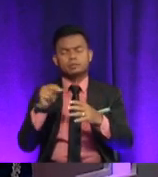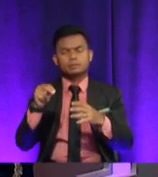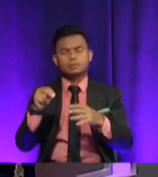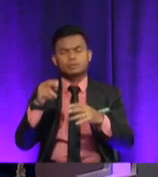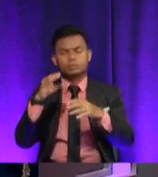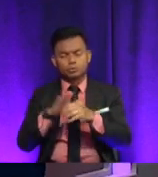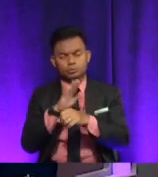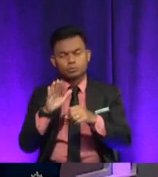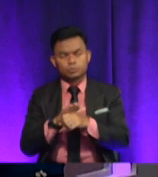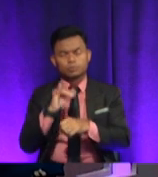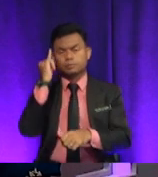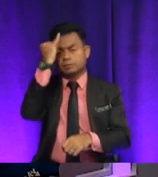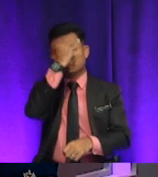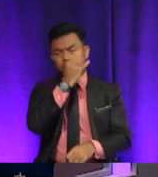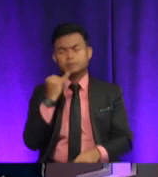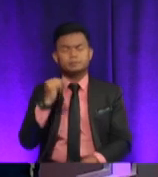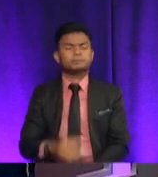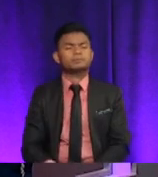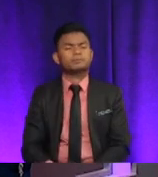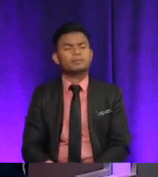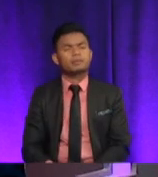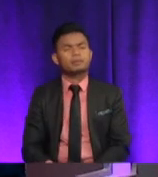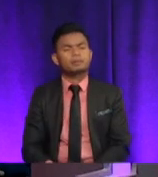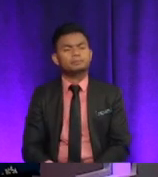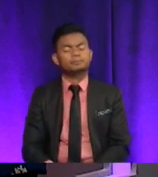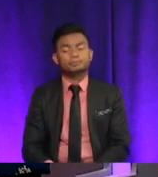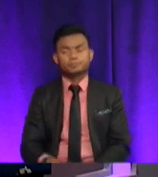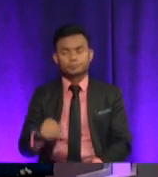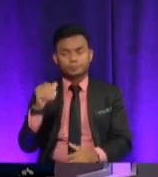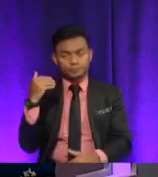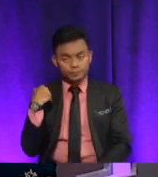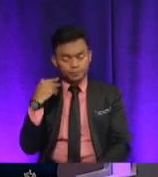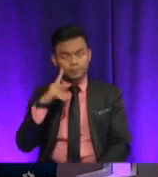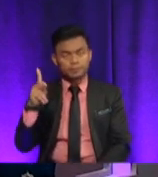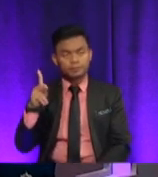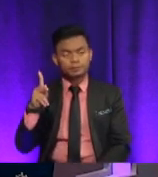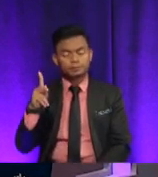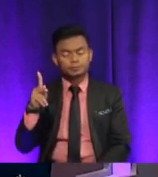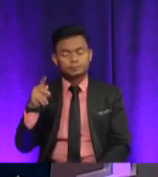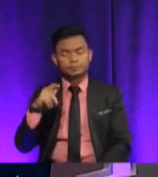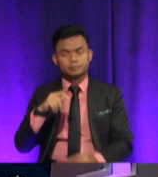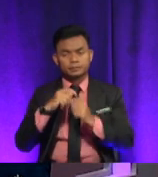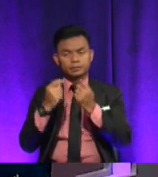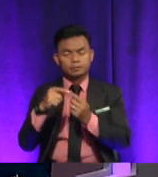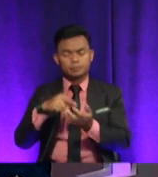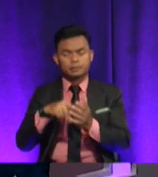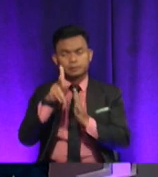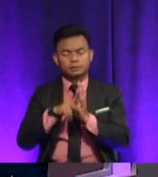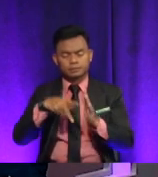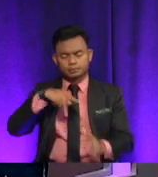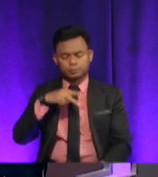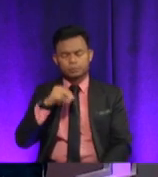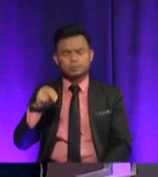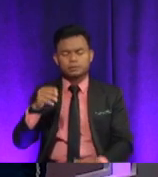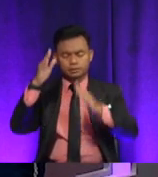beras nyaman Adakah iyonya ataupun Adakah Taman ini adalah kepunyaan orang bunian Oke